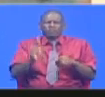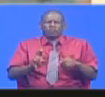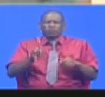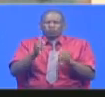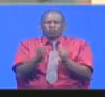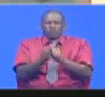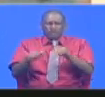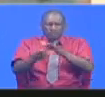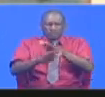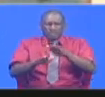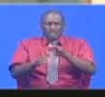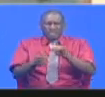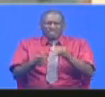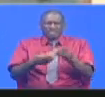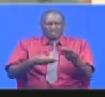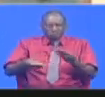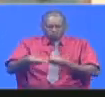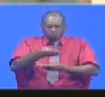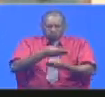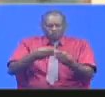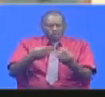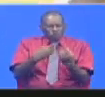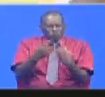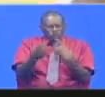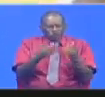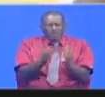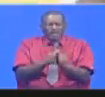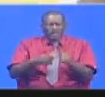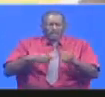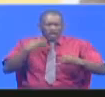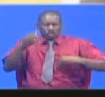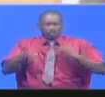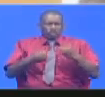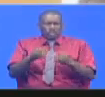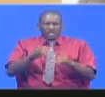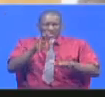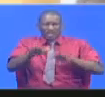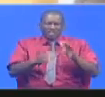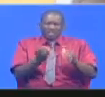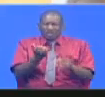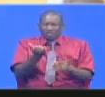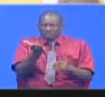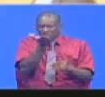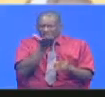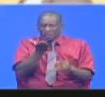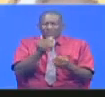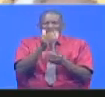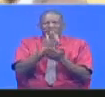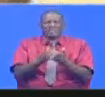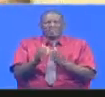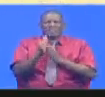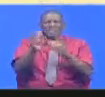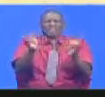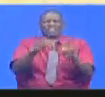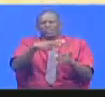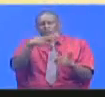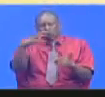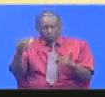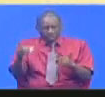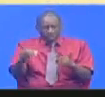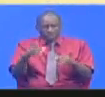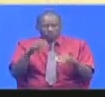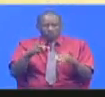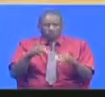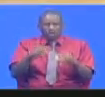wake walibadilishana tabasamu uwanjani Nyayo. Baadhi ya viongozi hawakufika kwenye sherehe na viti vyao